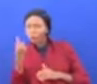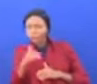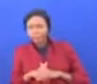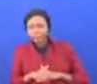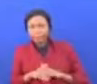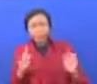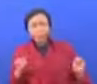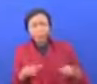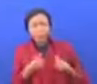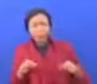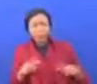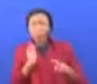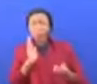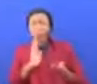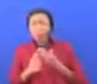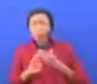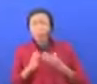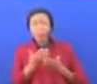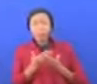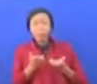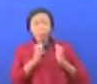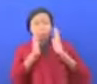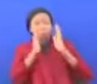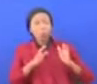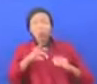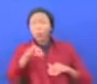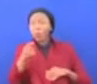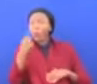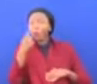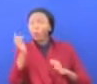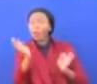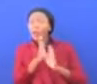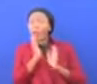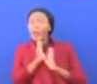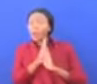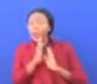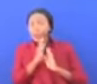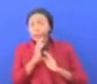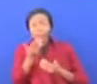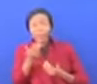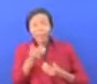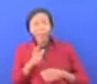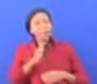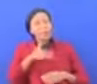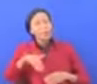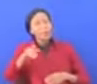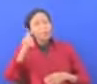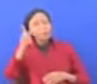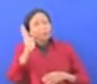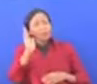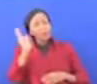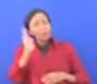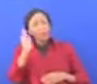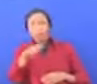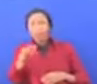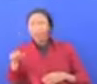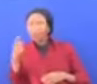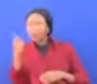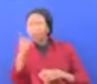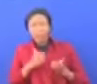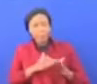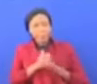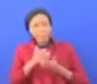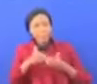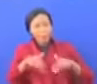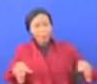ya kuwa mikoa angalau kuelewa hali ya halisi kule kwetu. Lakini tunaomba mgogoro uishe, kwa sababu wananchi wasikilize, mpitie mipaka. Hii nchi ni ya kwetu